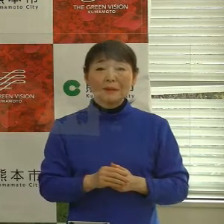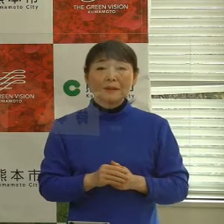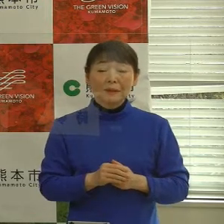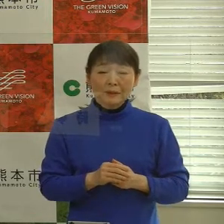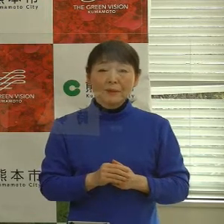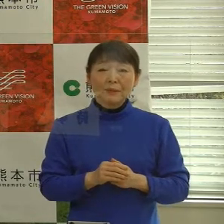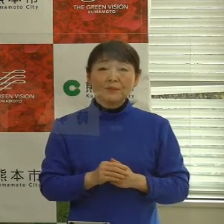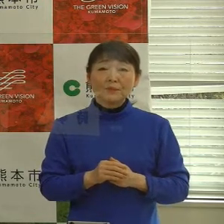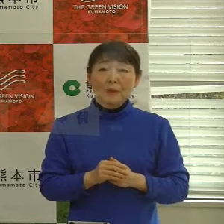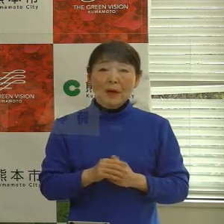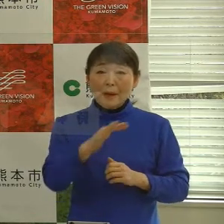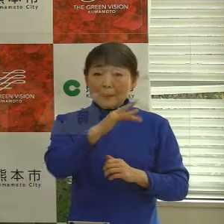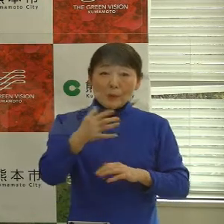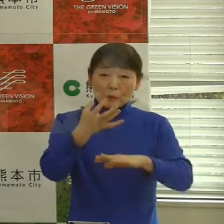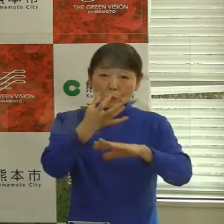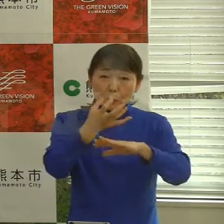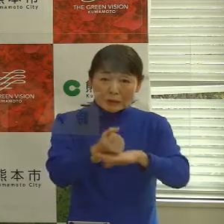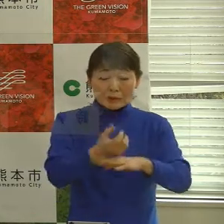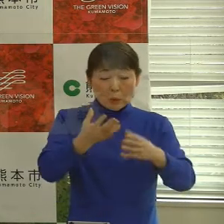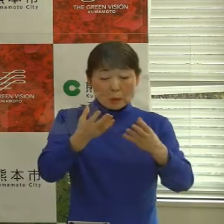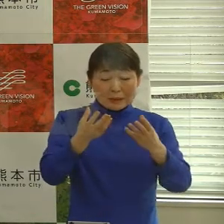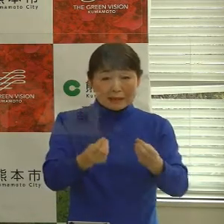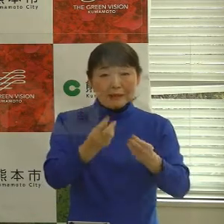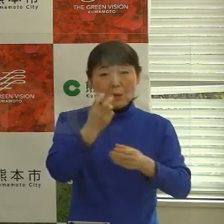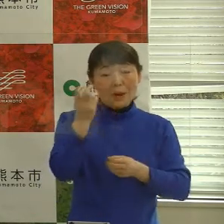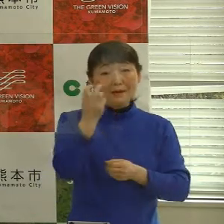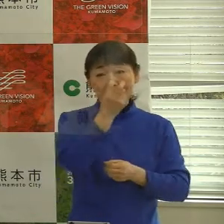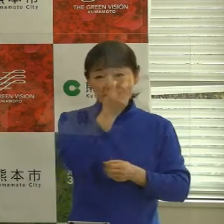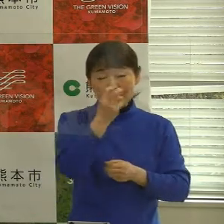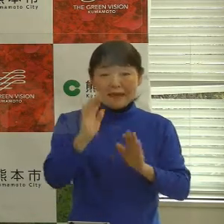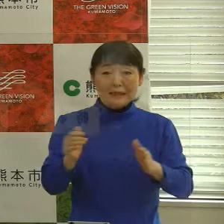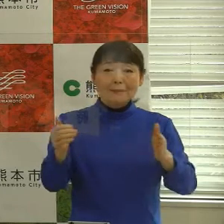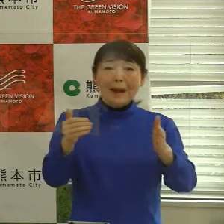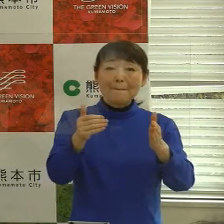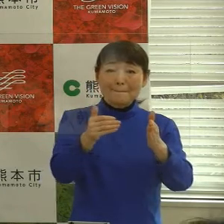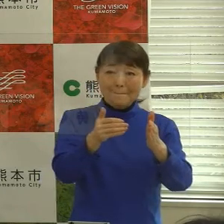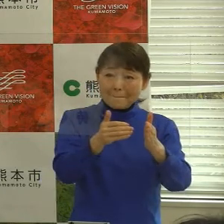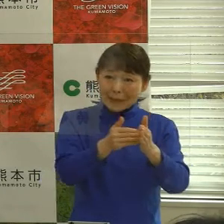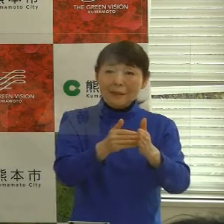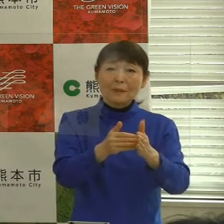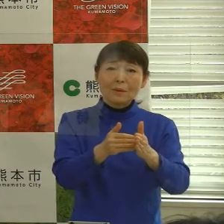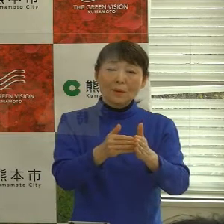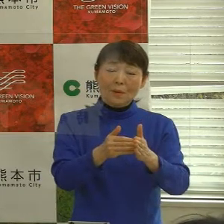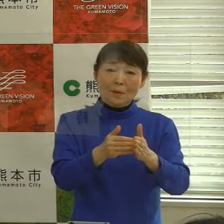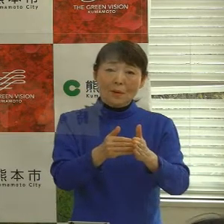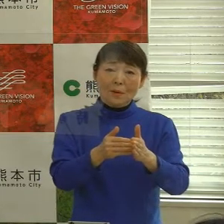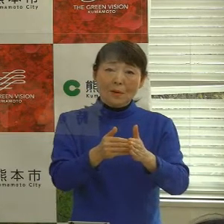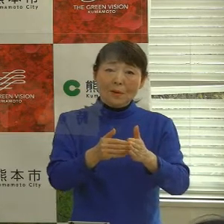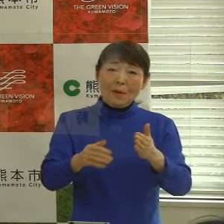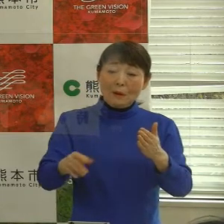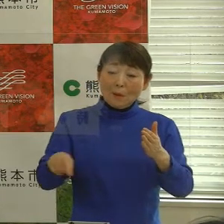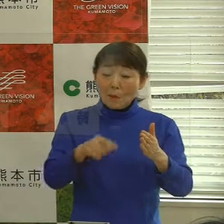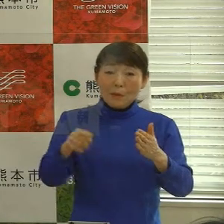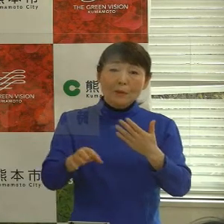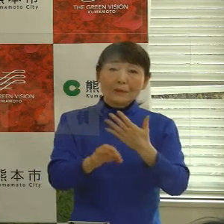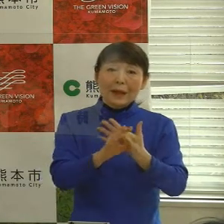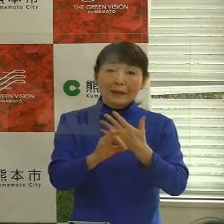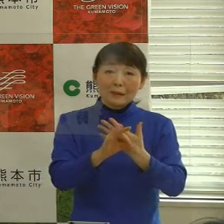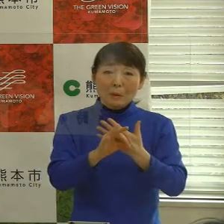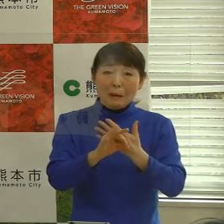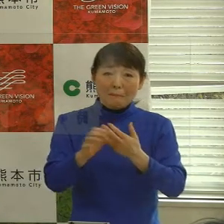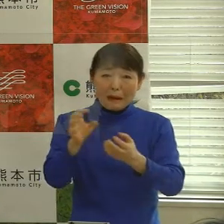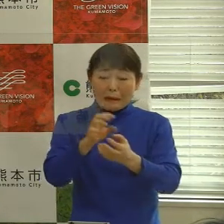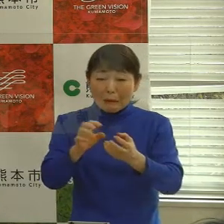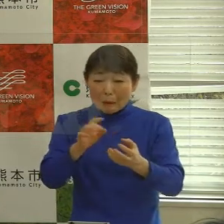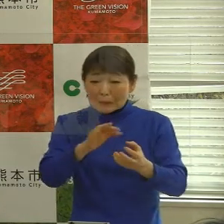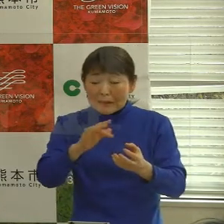はり水質をきっちり確認をして、そして今までの例えば汚染をされた、まあ、水とい